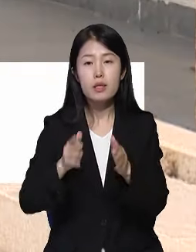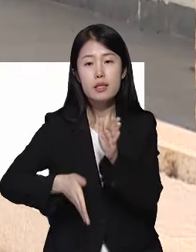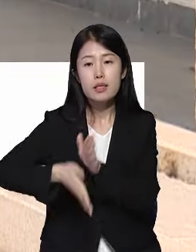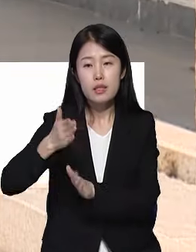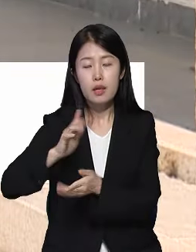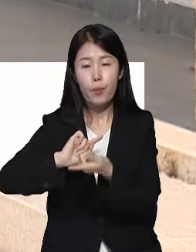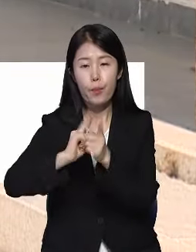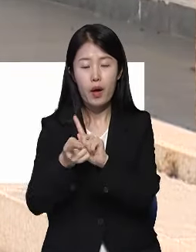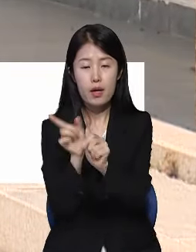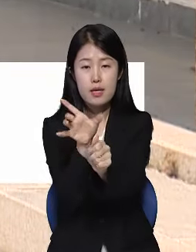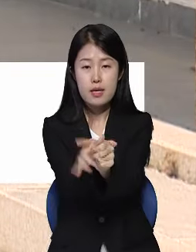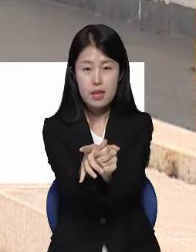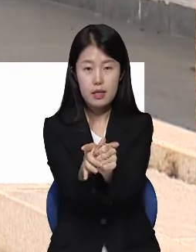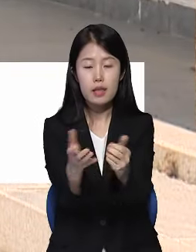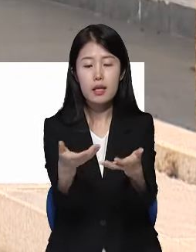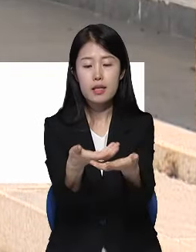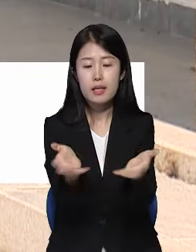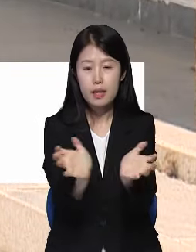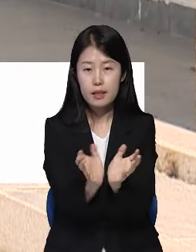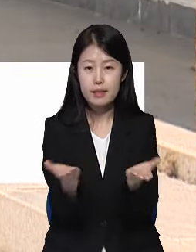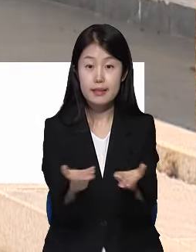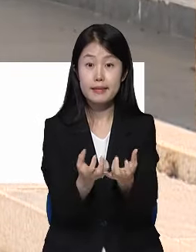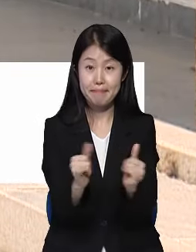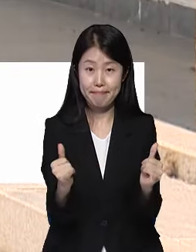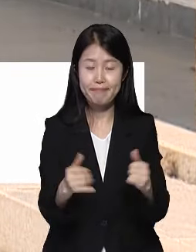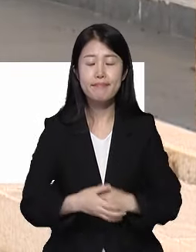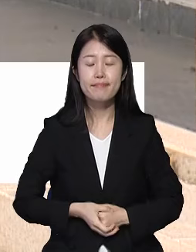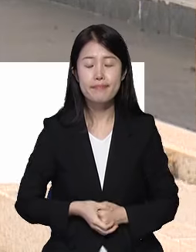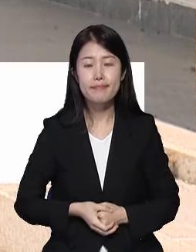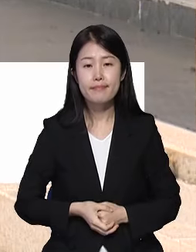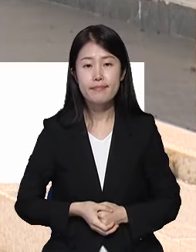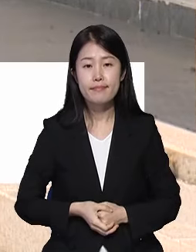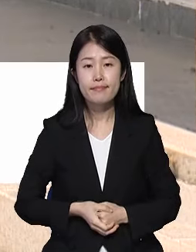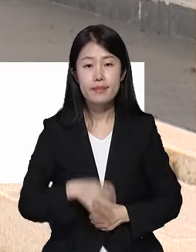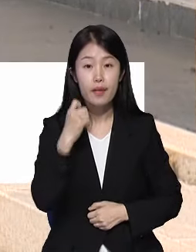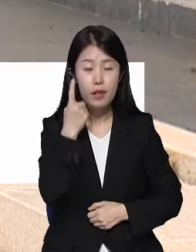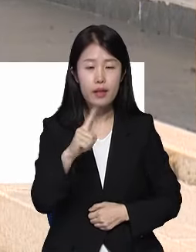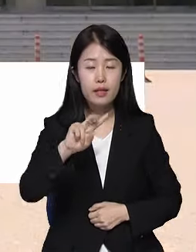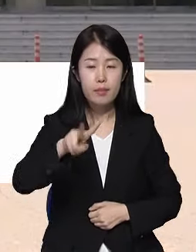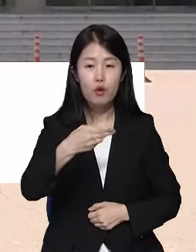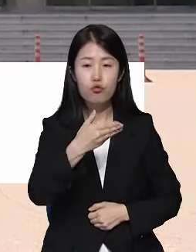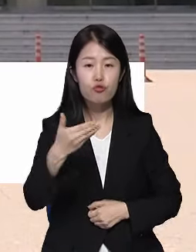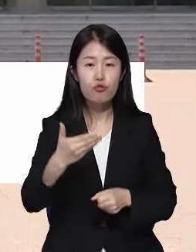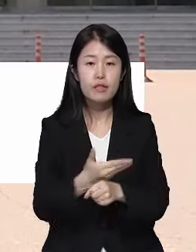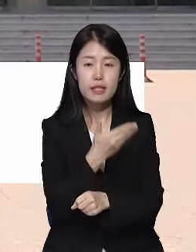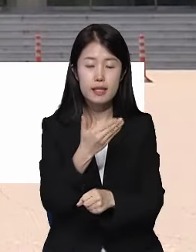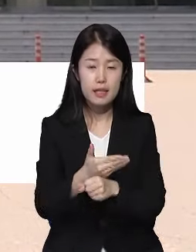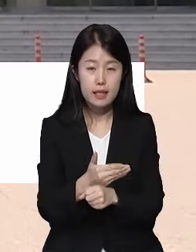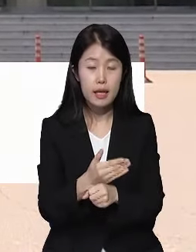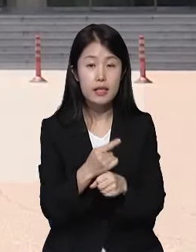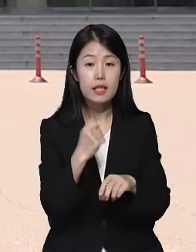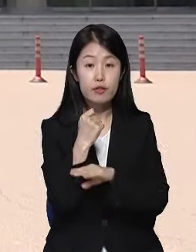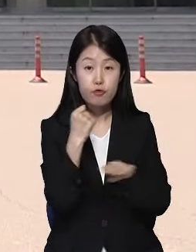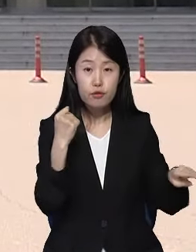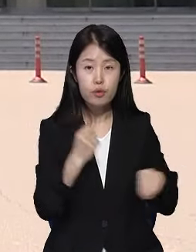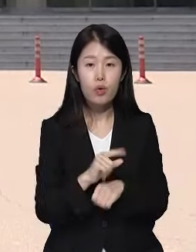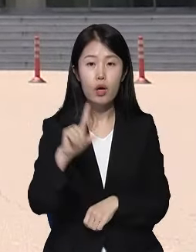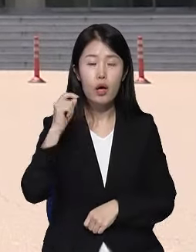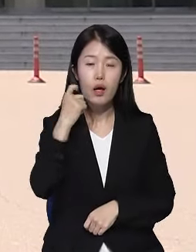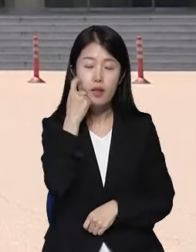보조금을 지급받는 기관 단체에 소속된 근로자 등입니다. 월 209시간 기준으로 환산하면 월